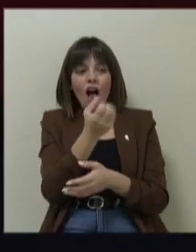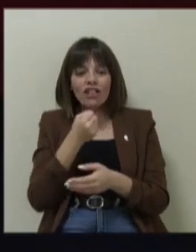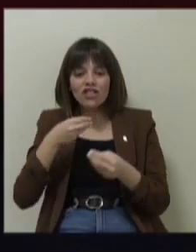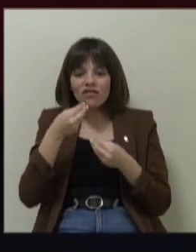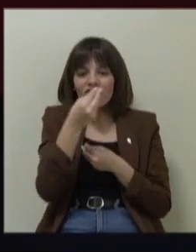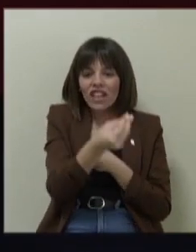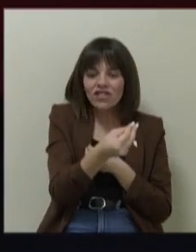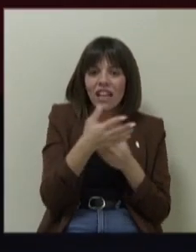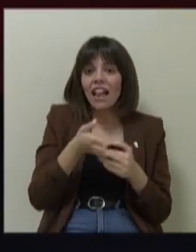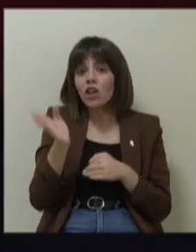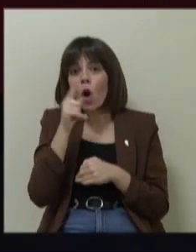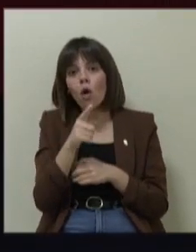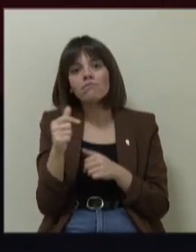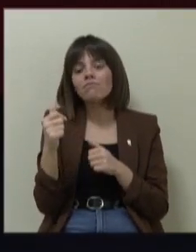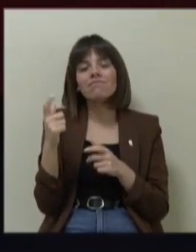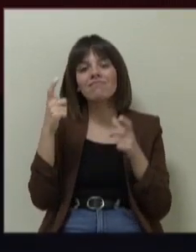gidiyor. Onun yerine